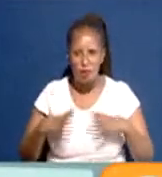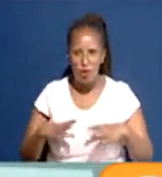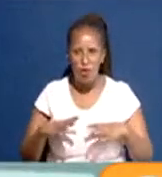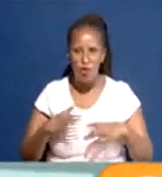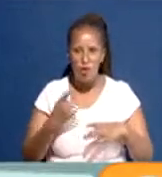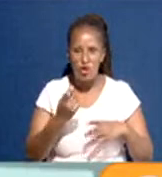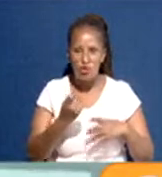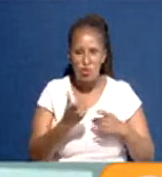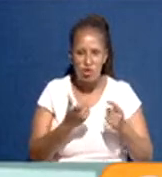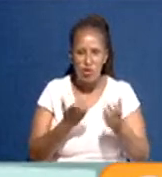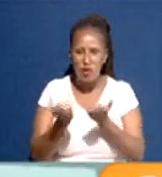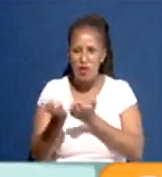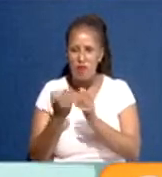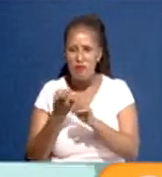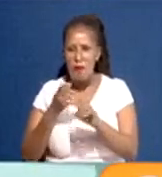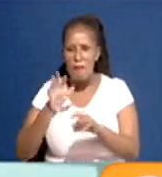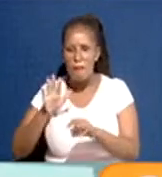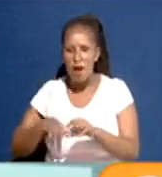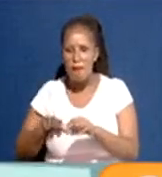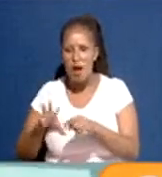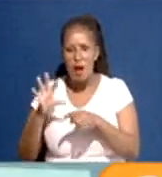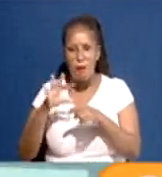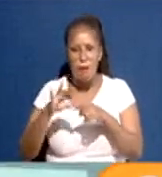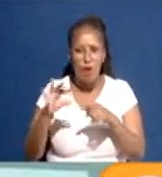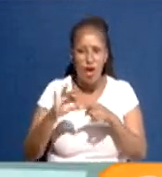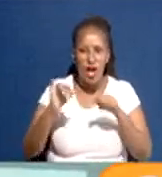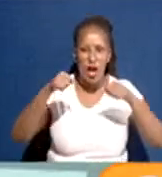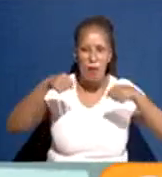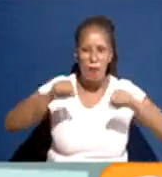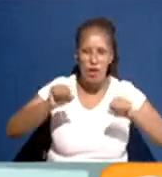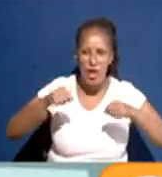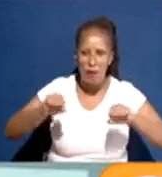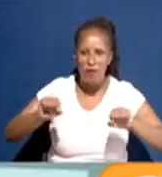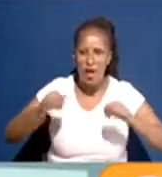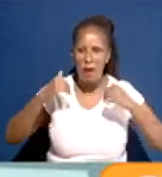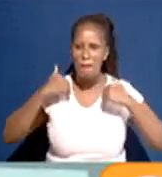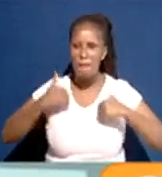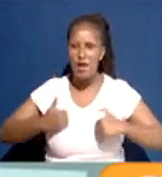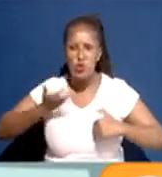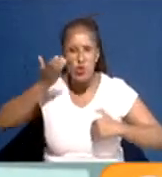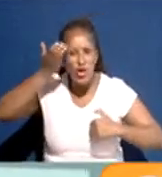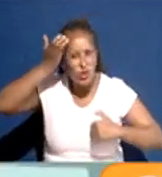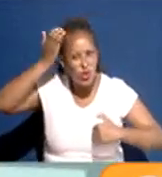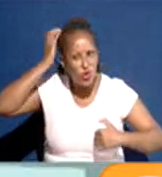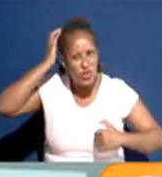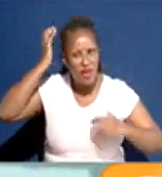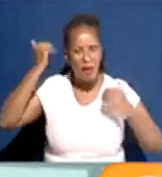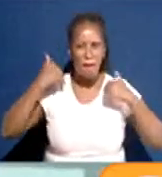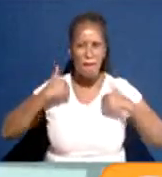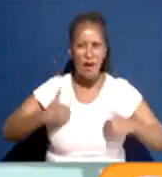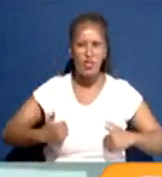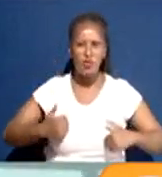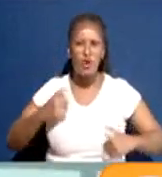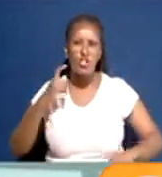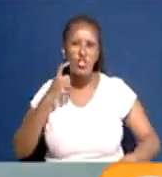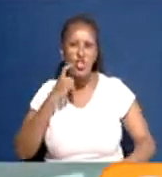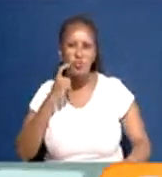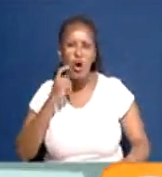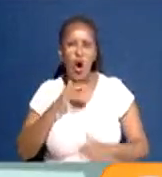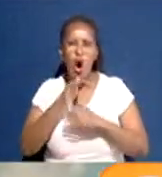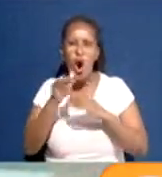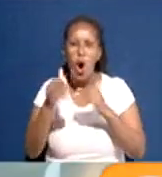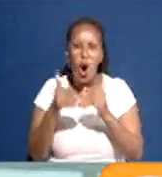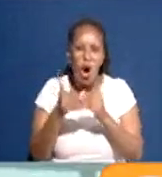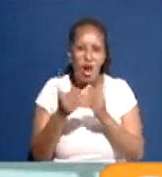wadogo, kuanzia mama mboga kwa boda boda, mtu ya kinyosi, mtu ya kiosk, wale